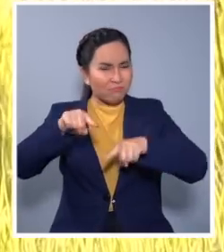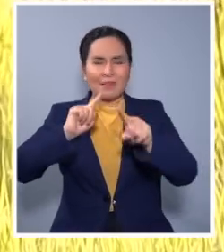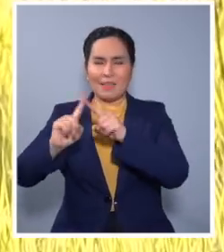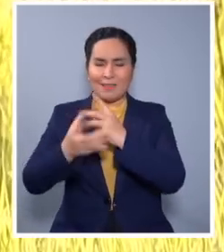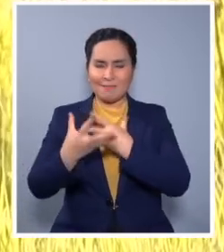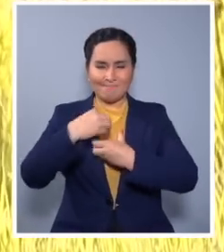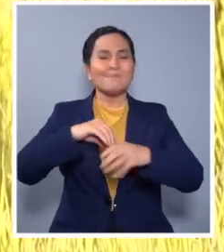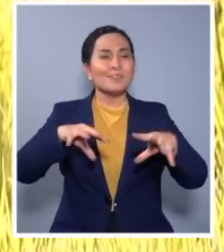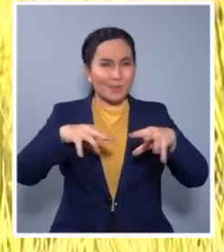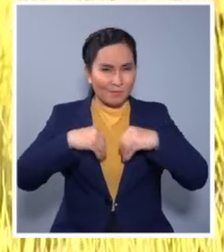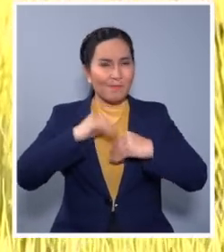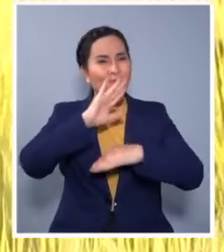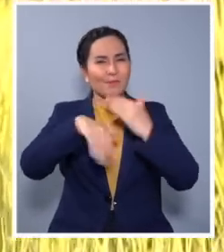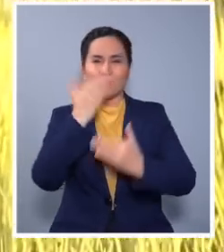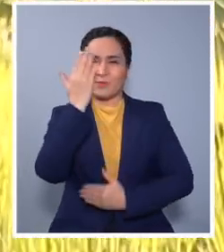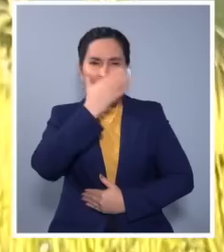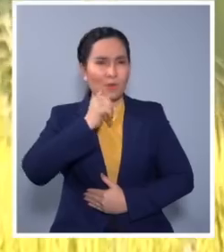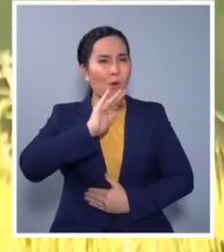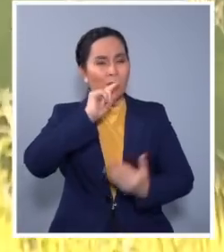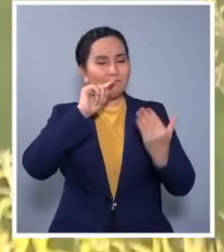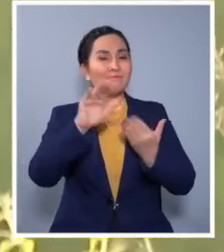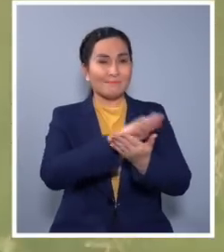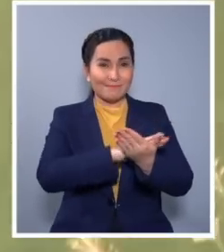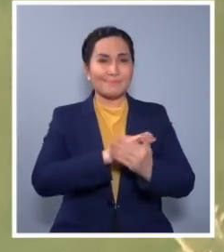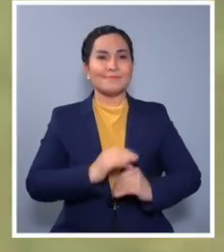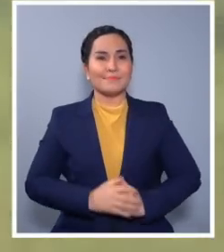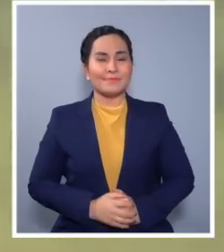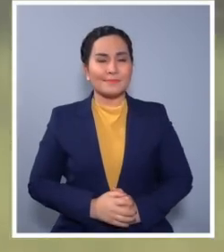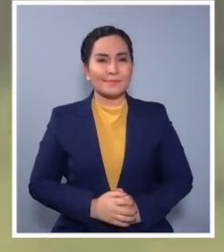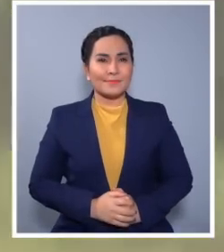นี้ก็คือความงดงามของแผ่นดินนี